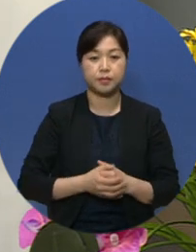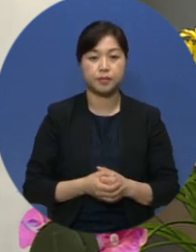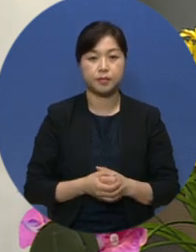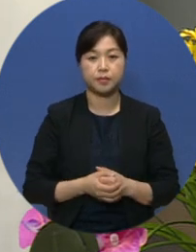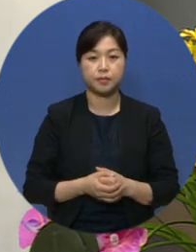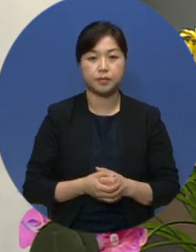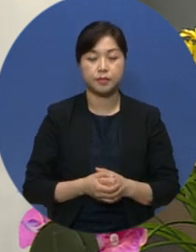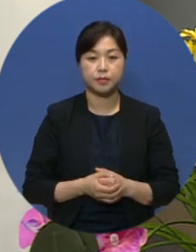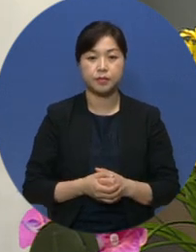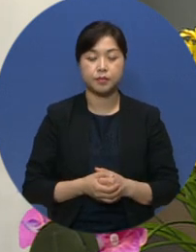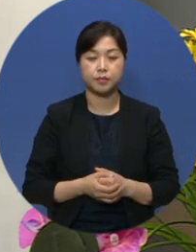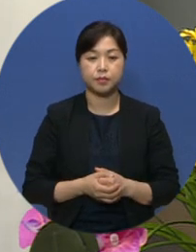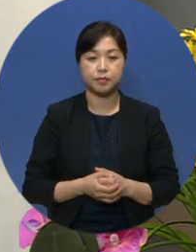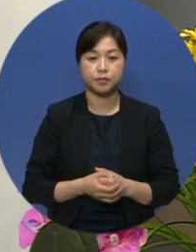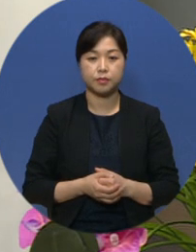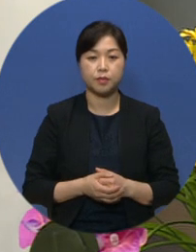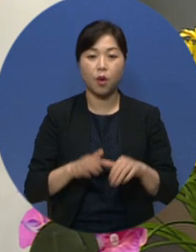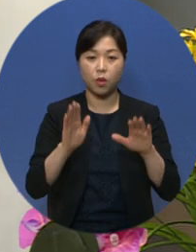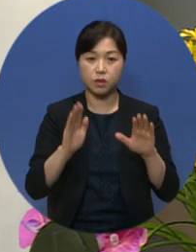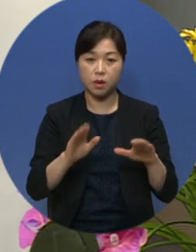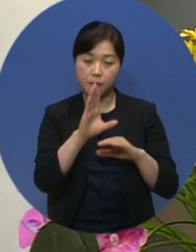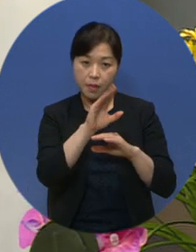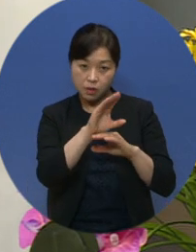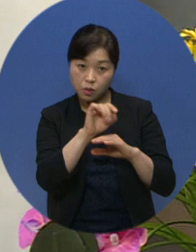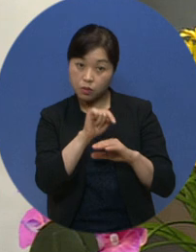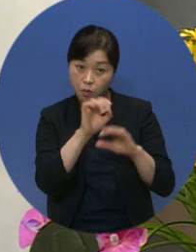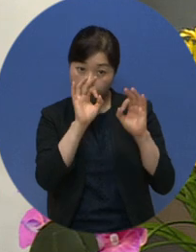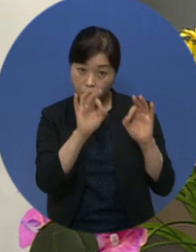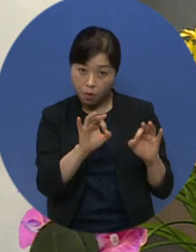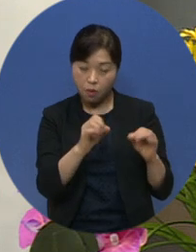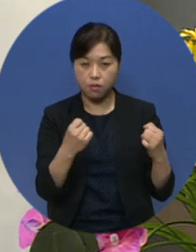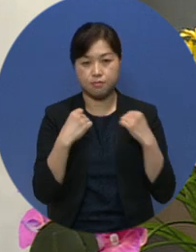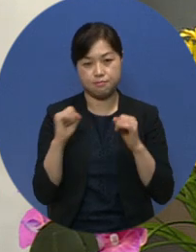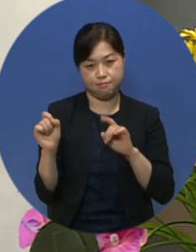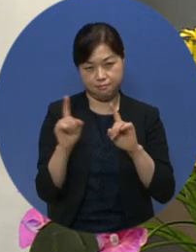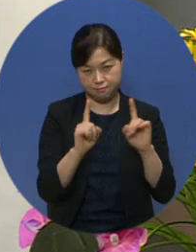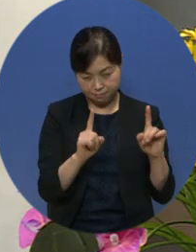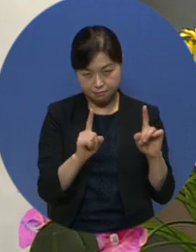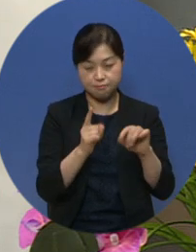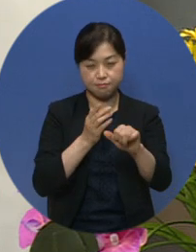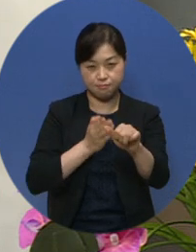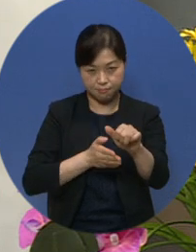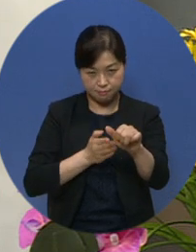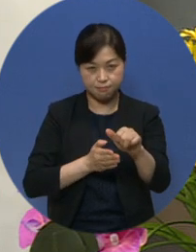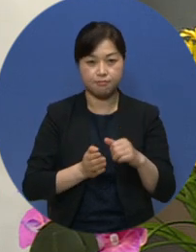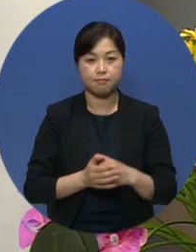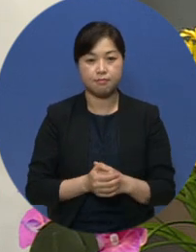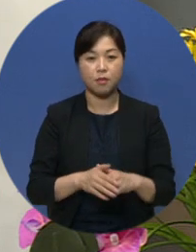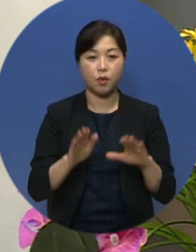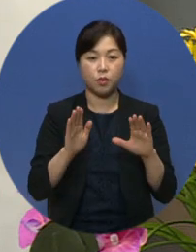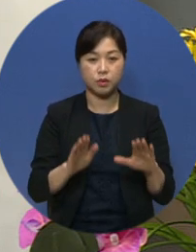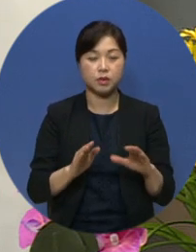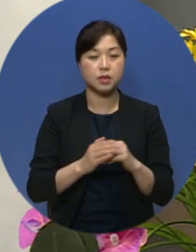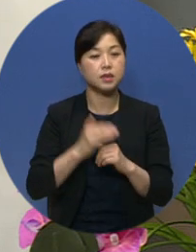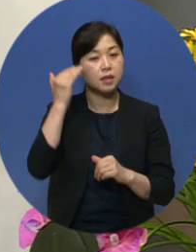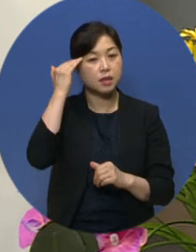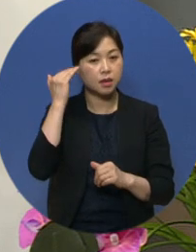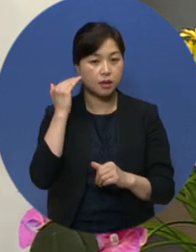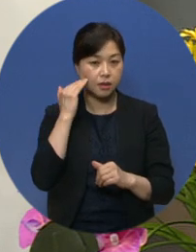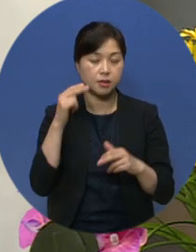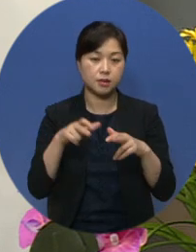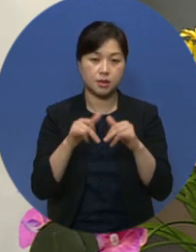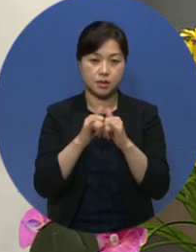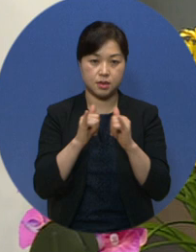오늘 이시간이 큰 실력이 될 수 있도록 기대해 보겠습니다 오늘은 에 대한